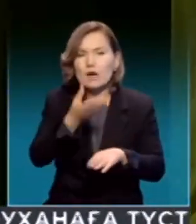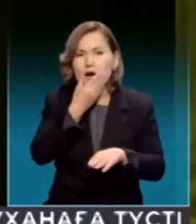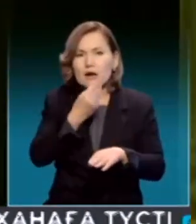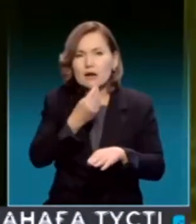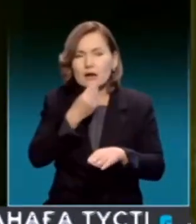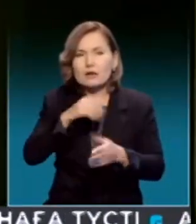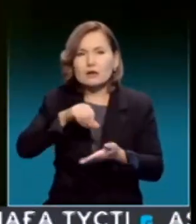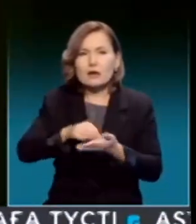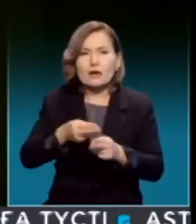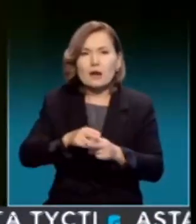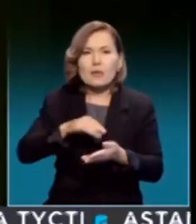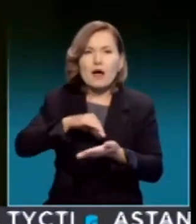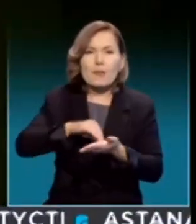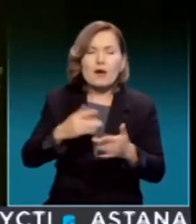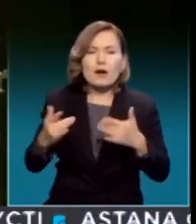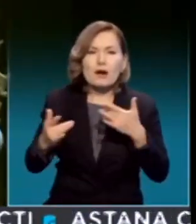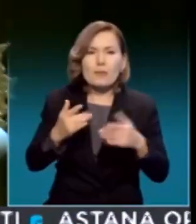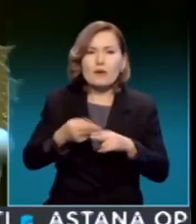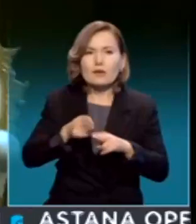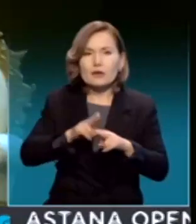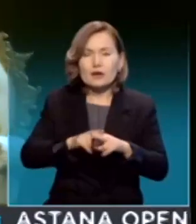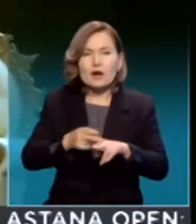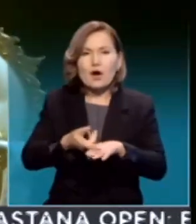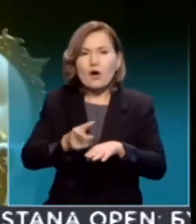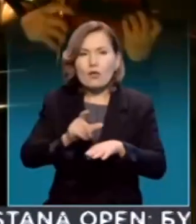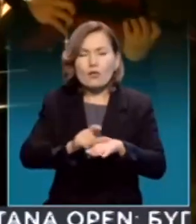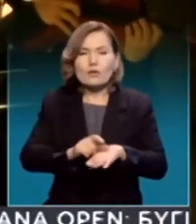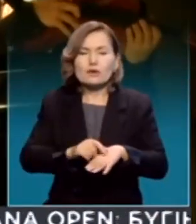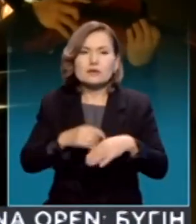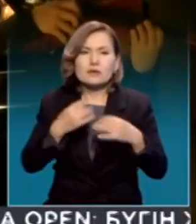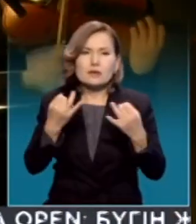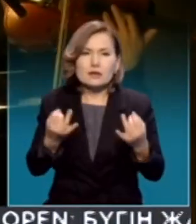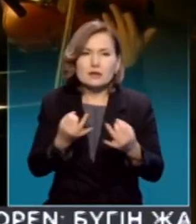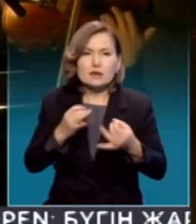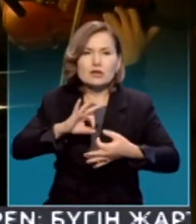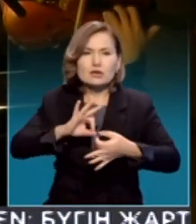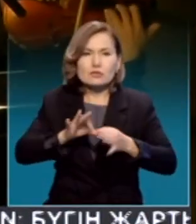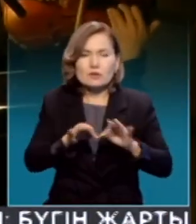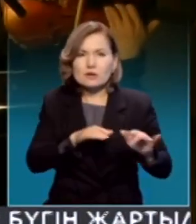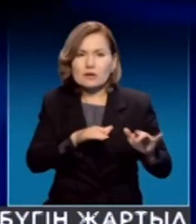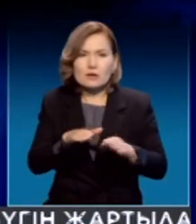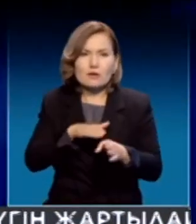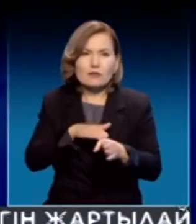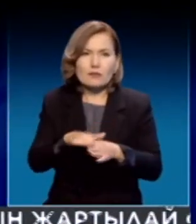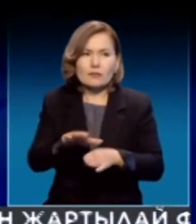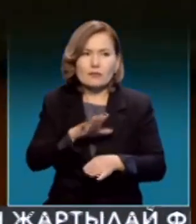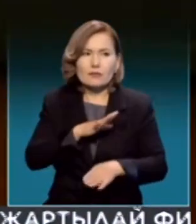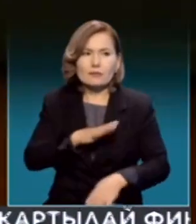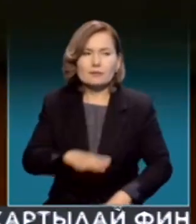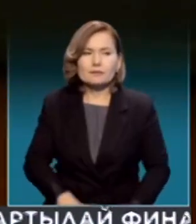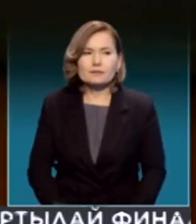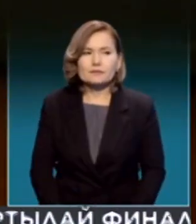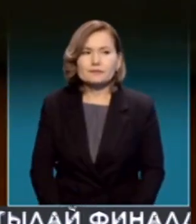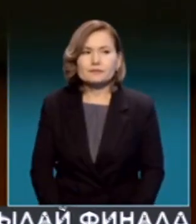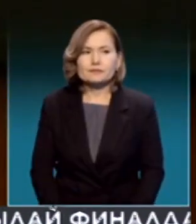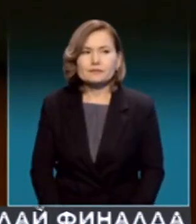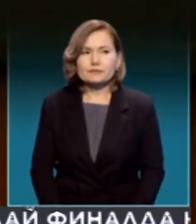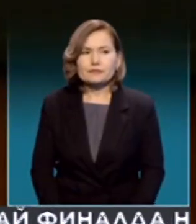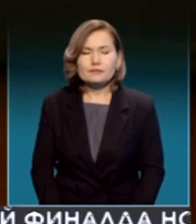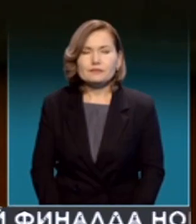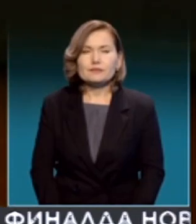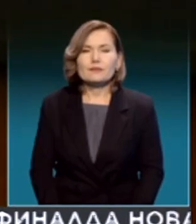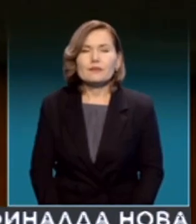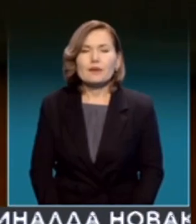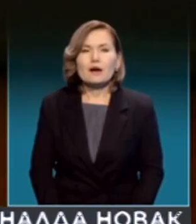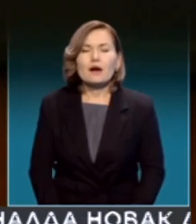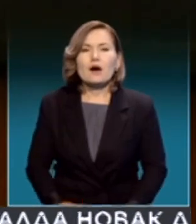Басты жаңалық балет әртістерінің гидроскутерде қиын элементтерді орындауы. It's a global fairy tale.